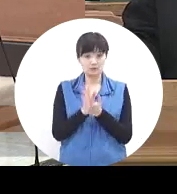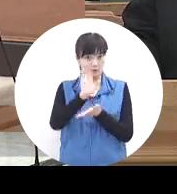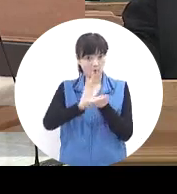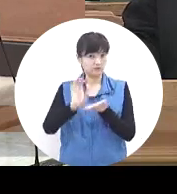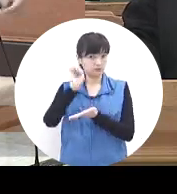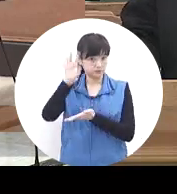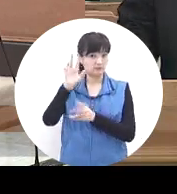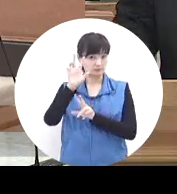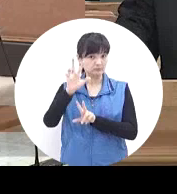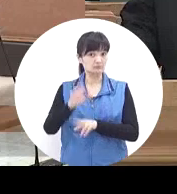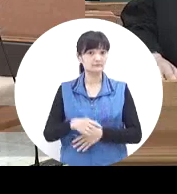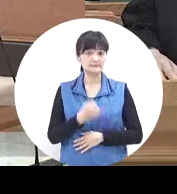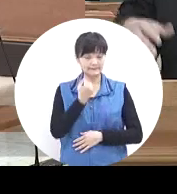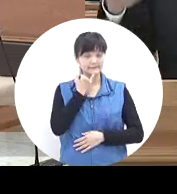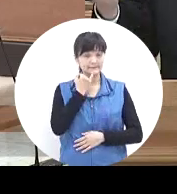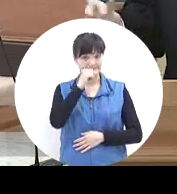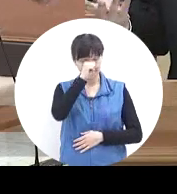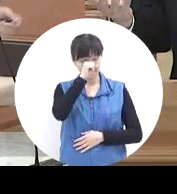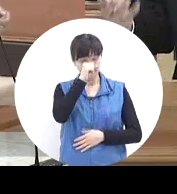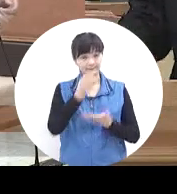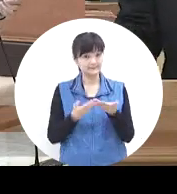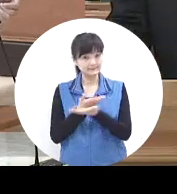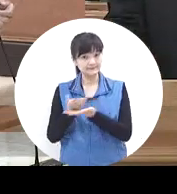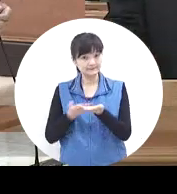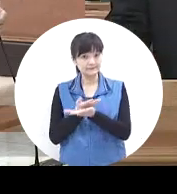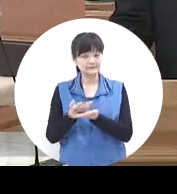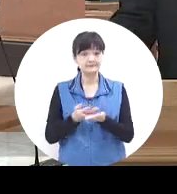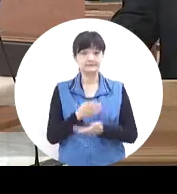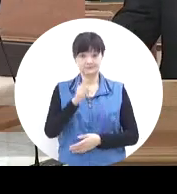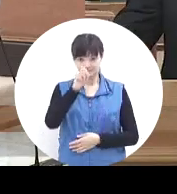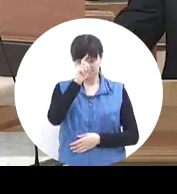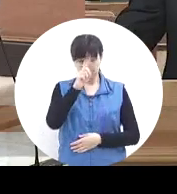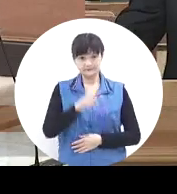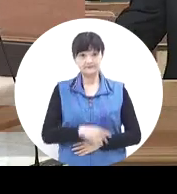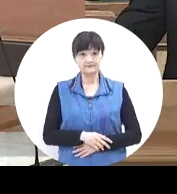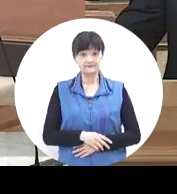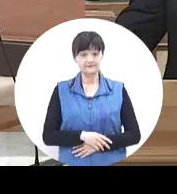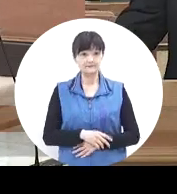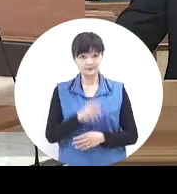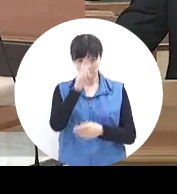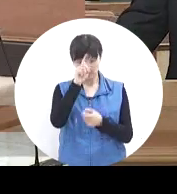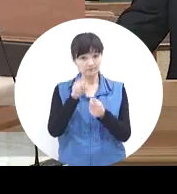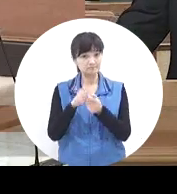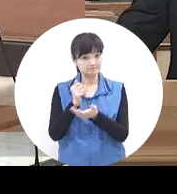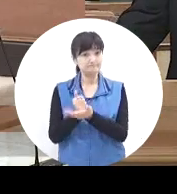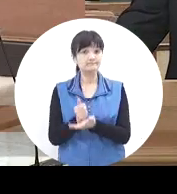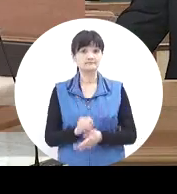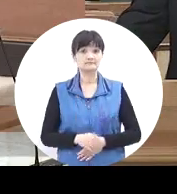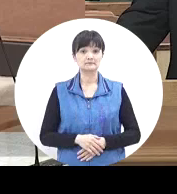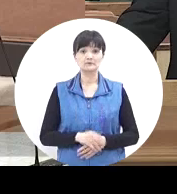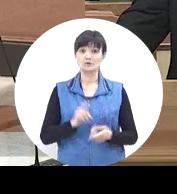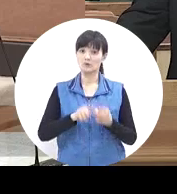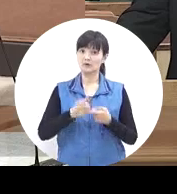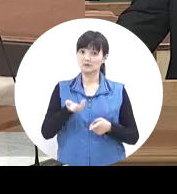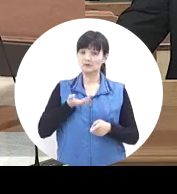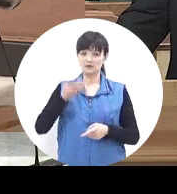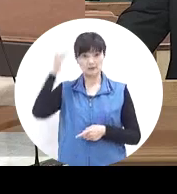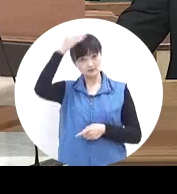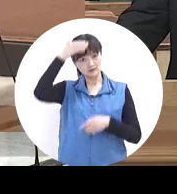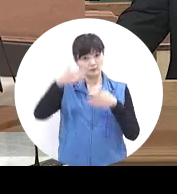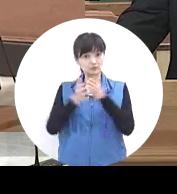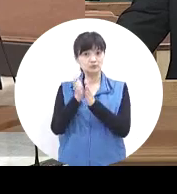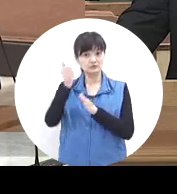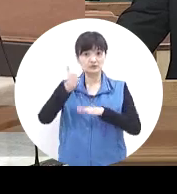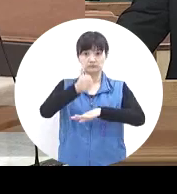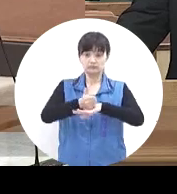尽量的协调。 好，因为市长 希望起码有好的一个结果出来。 因为刚刚提到郑部长的事情哦，这个李部长不认账，